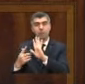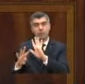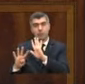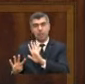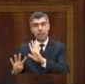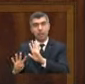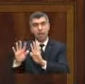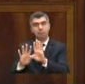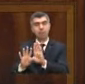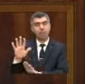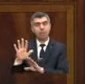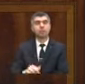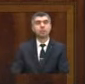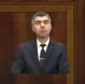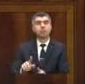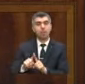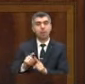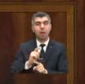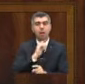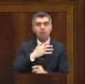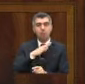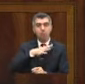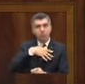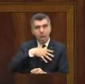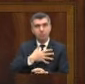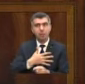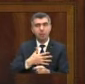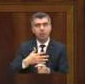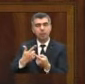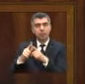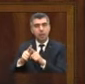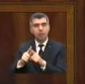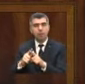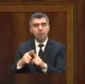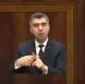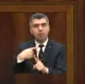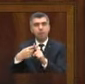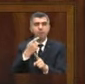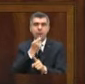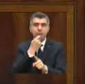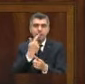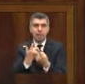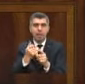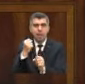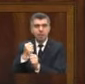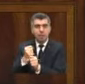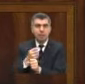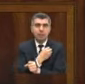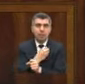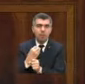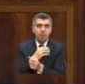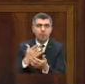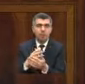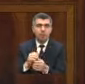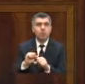98/15 الخاص بفئات المهنيين والعمال المستقلين والأشخاص غير الأجراء الذين يزاولون نشاطاً خاصاً، والذي صادق عليه